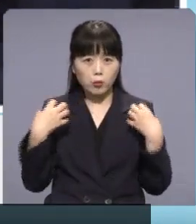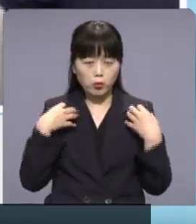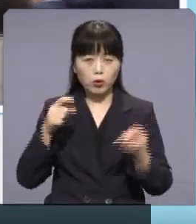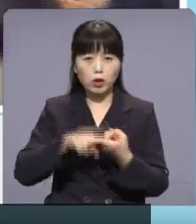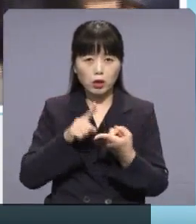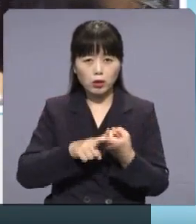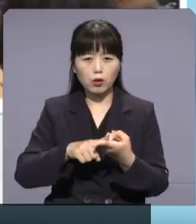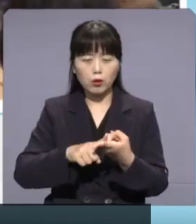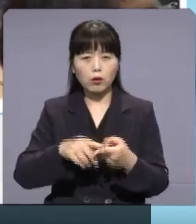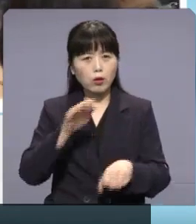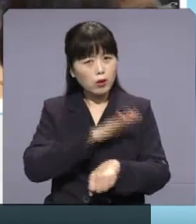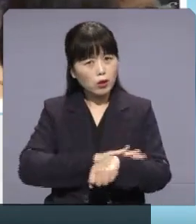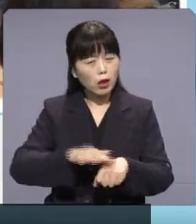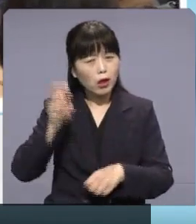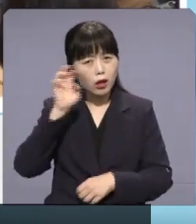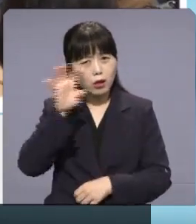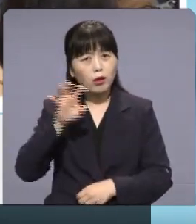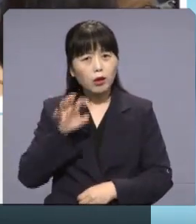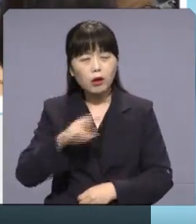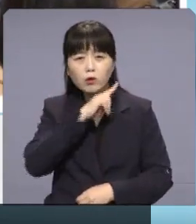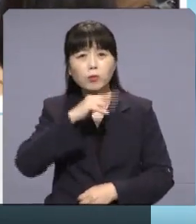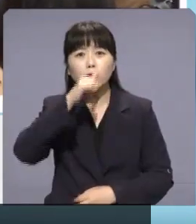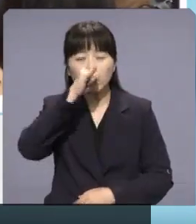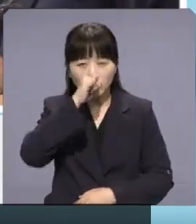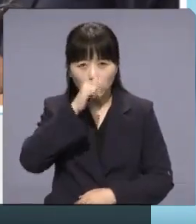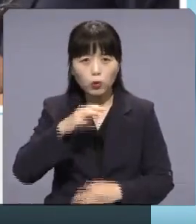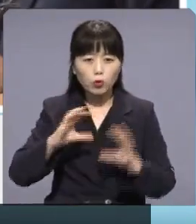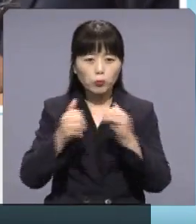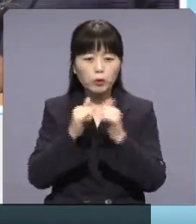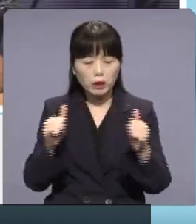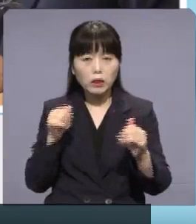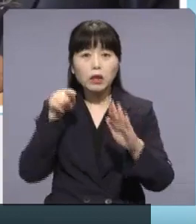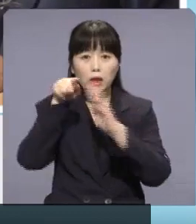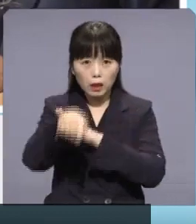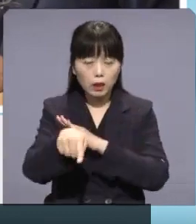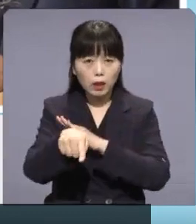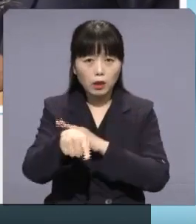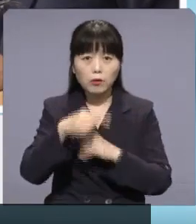의문을 갖는 시선들이 있어요. 그리고 우리나라 국민이 가서